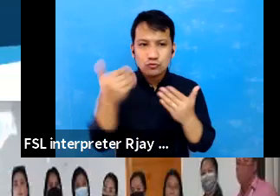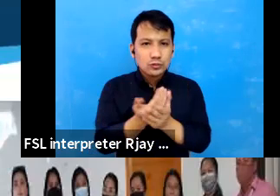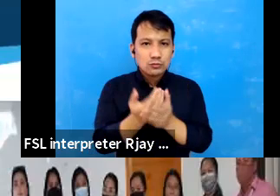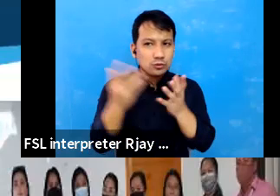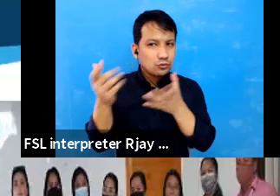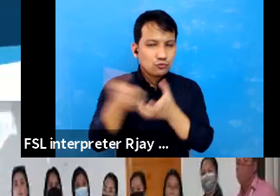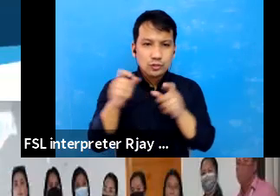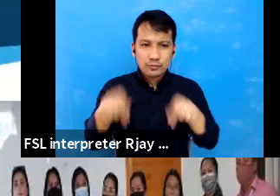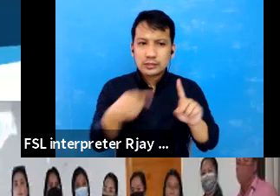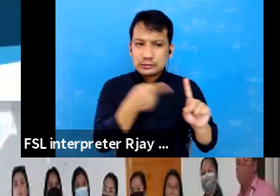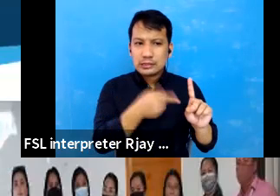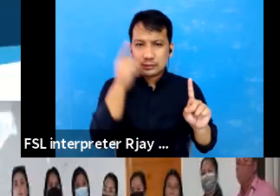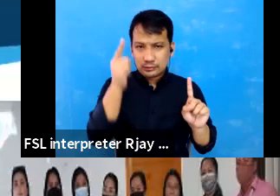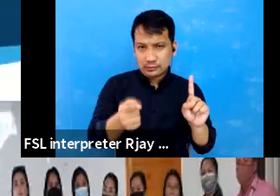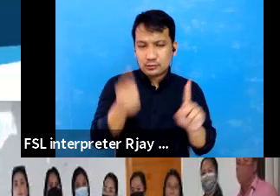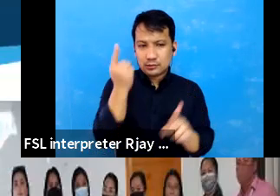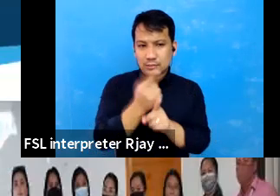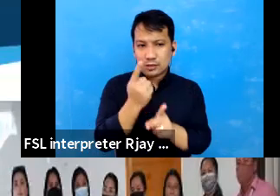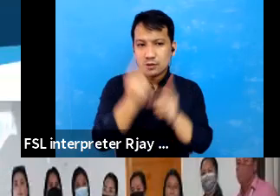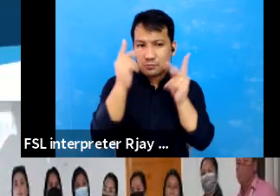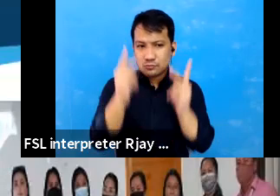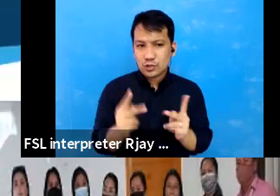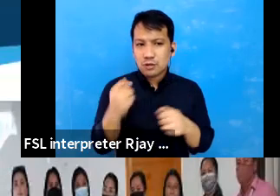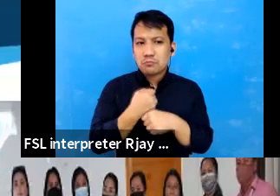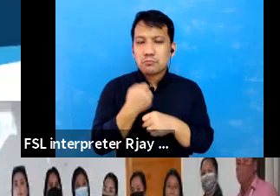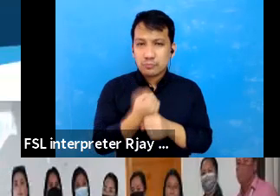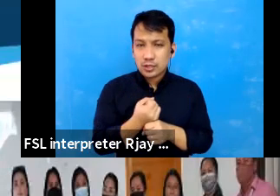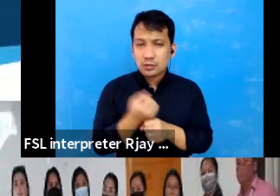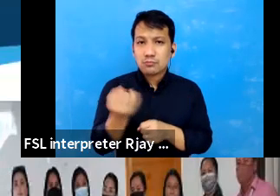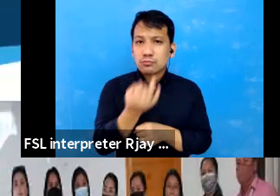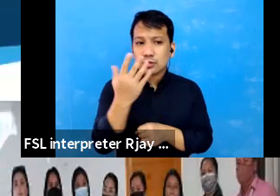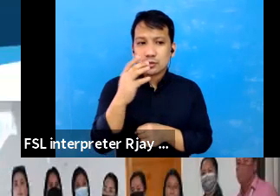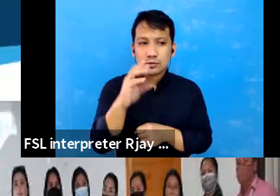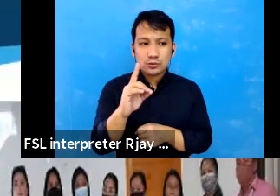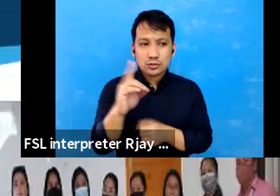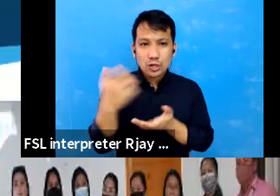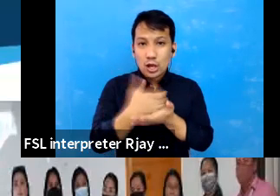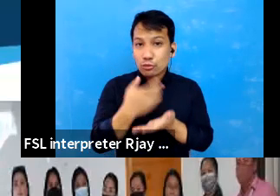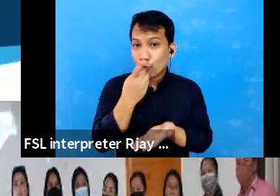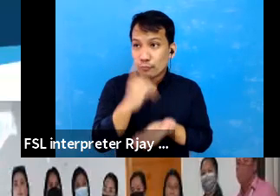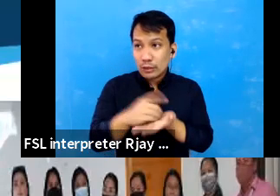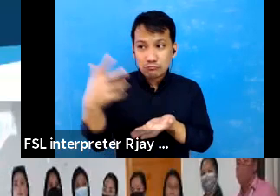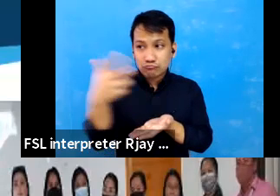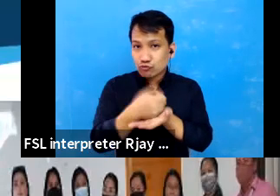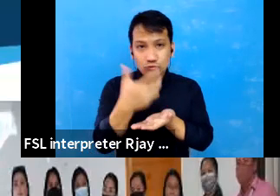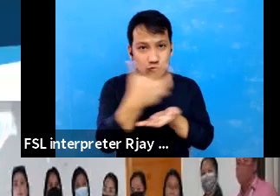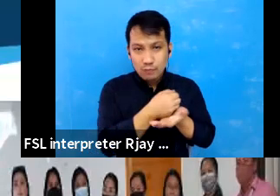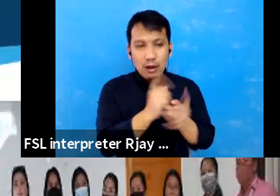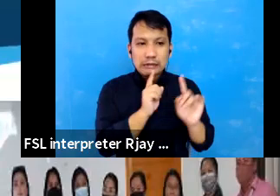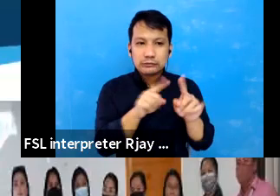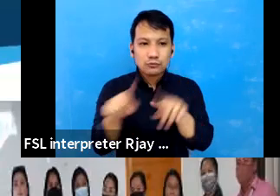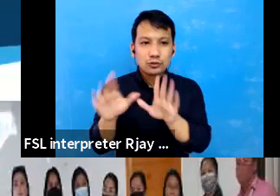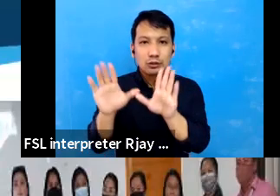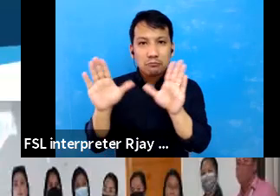tao upang makatulong sa paggawa ng BNEP, documentation report ng barangay sa